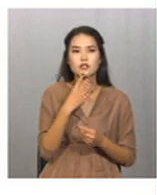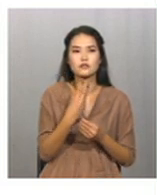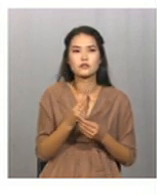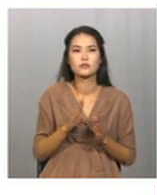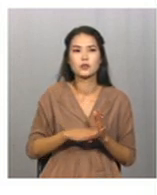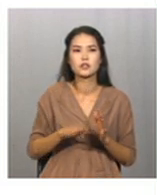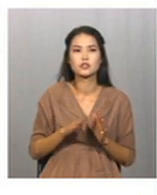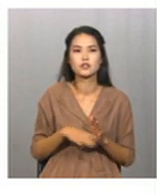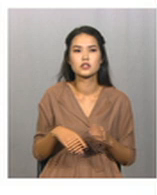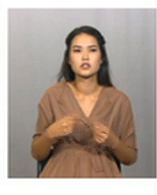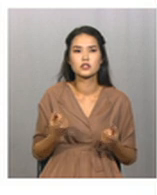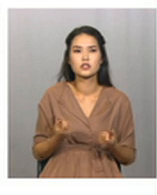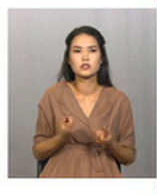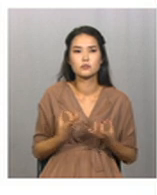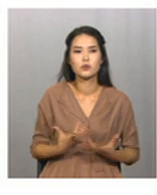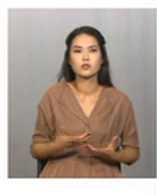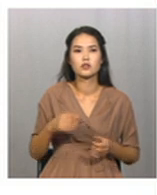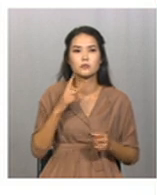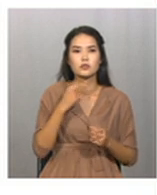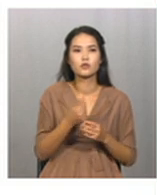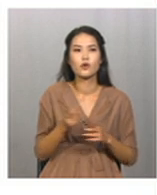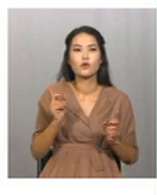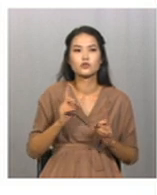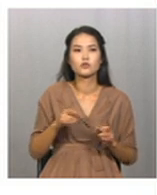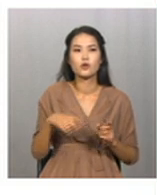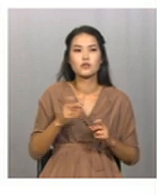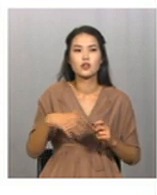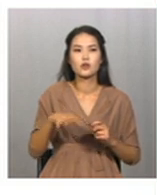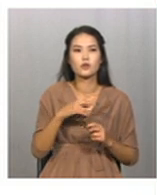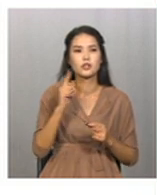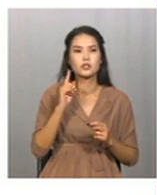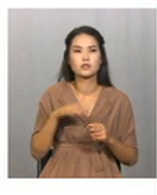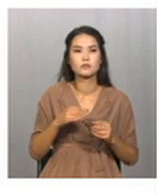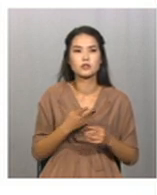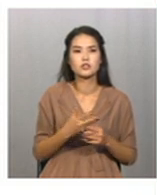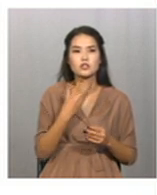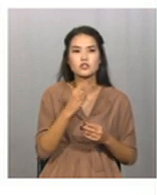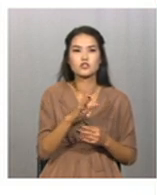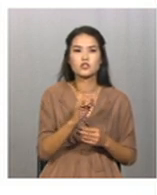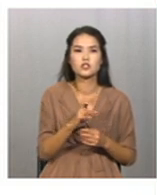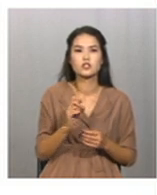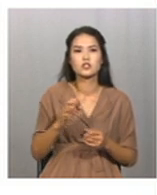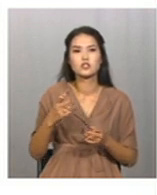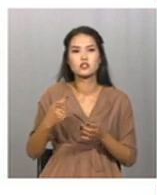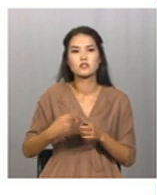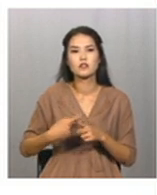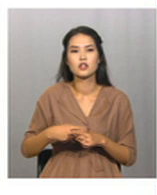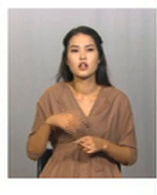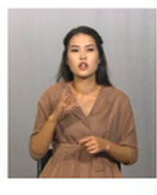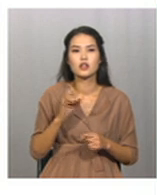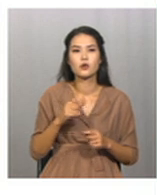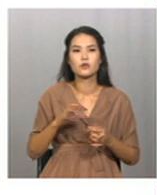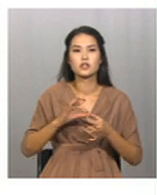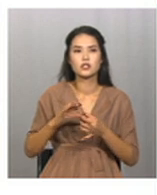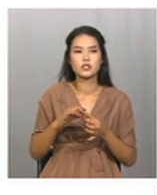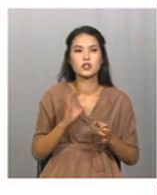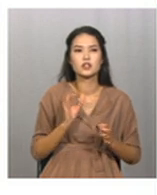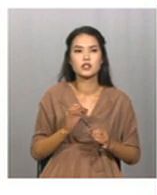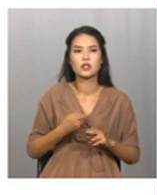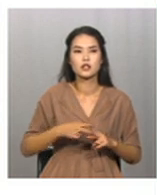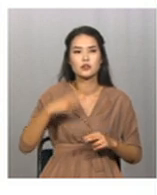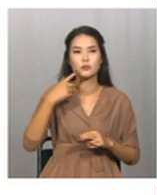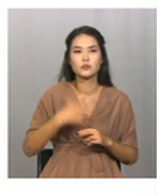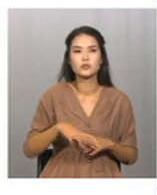и простых солдат подтверждает, что народ не подразделяется на чины и звания. Народ един, и это